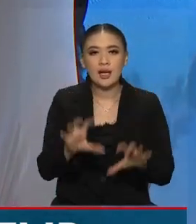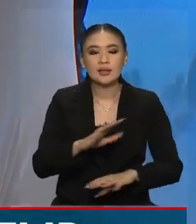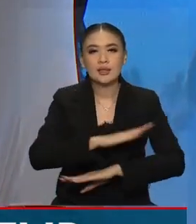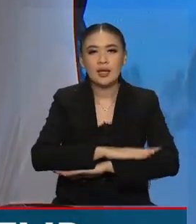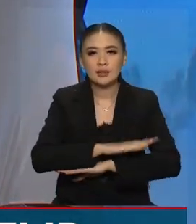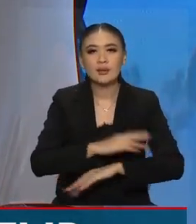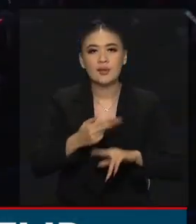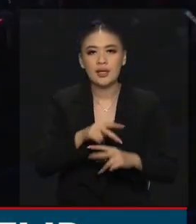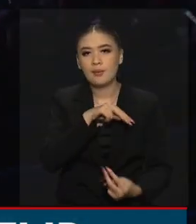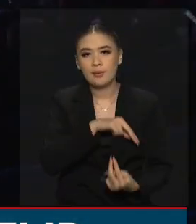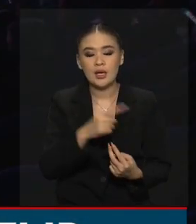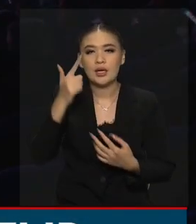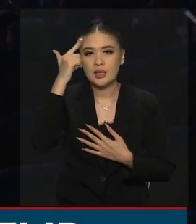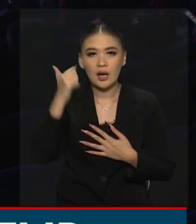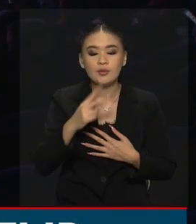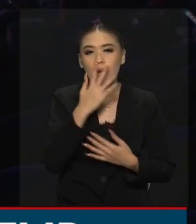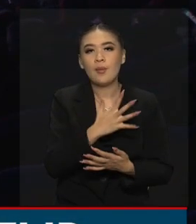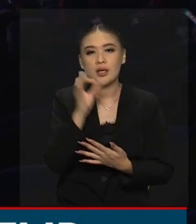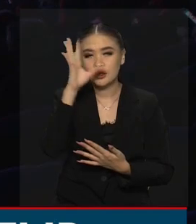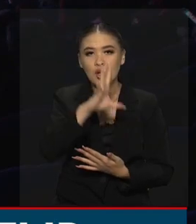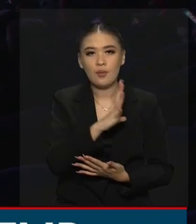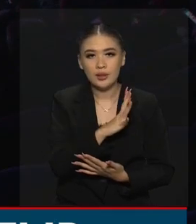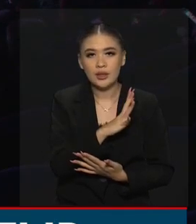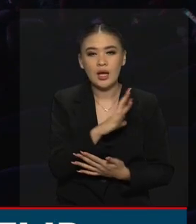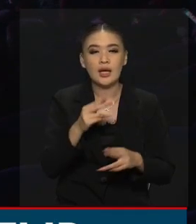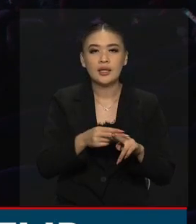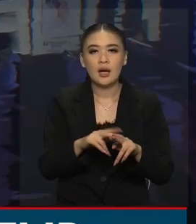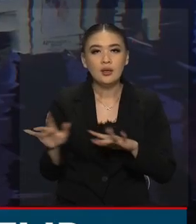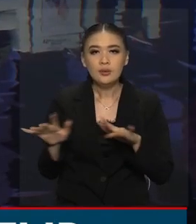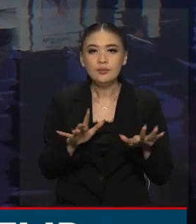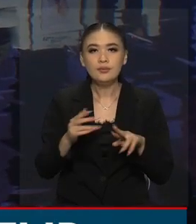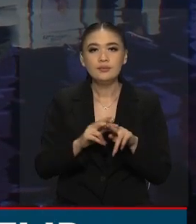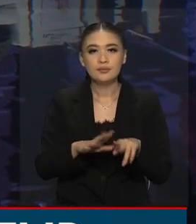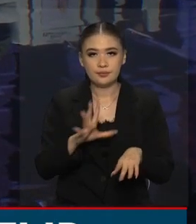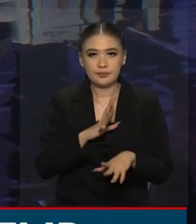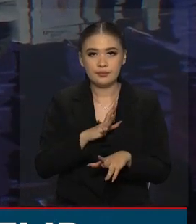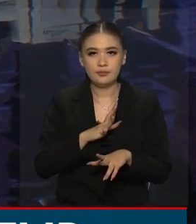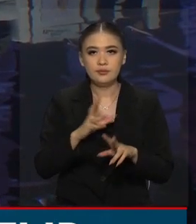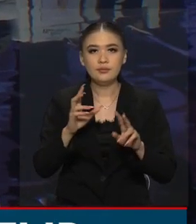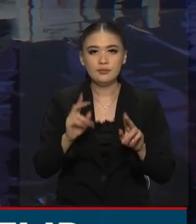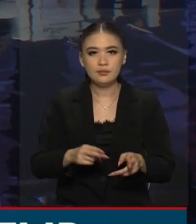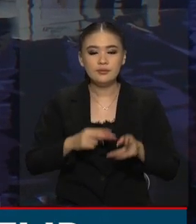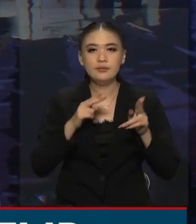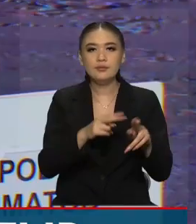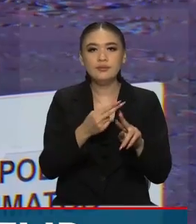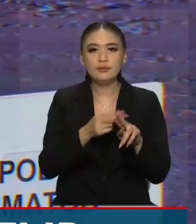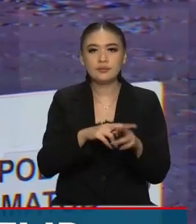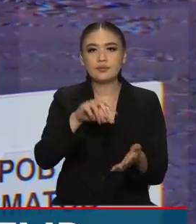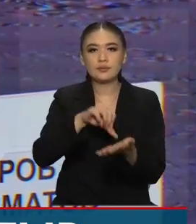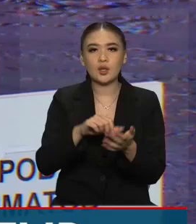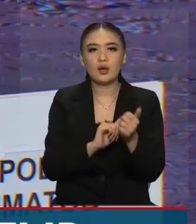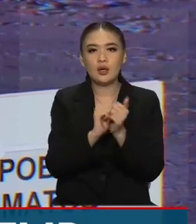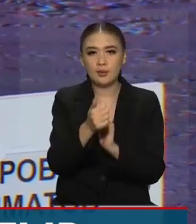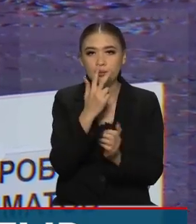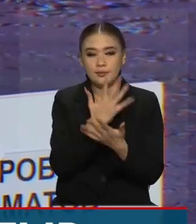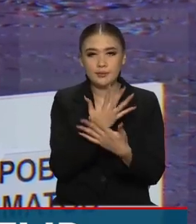және еңбекқорлық пен білімпаздық болуы тиіс. Қоғам белсенділері осы жолда аянбай ынтымақ пен нағыз отаншылдықтың озық үлгісін танытып